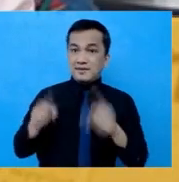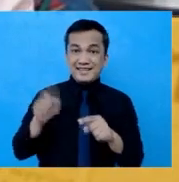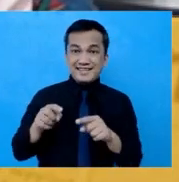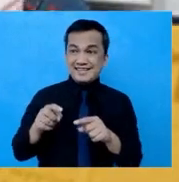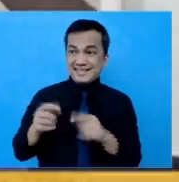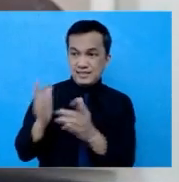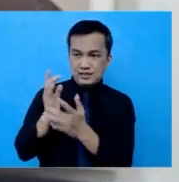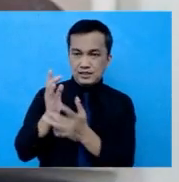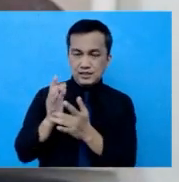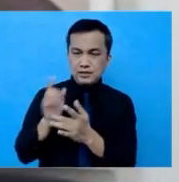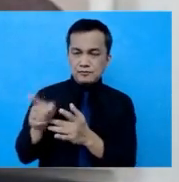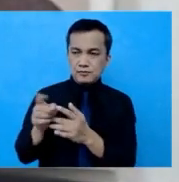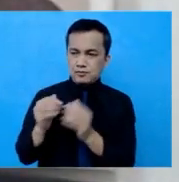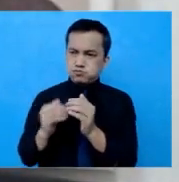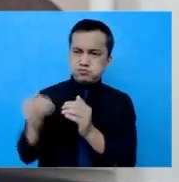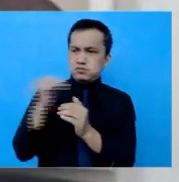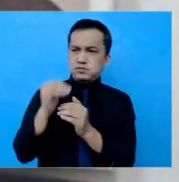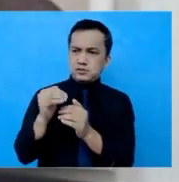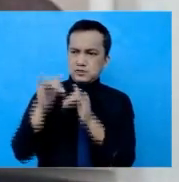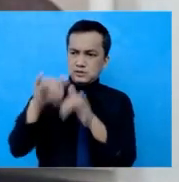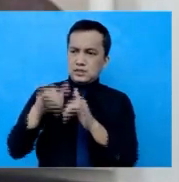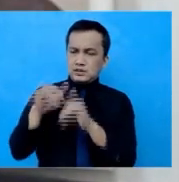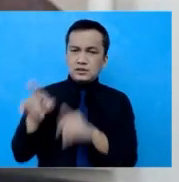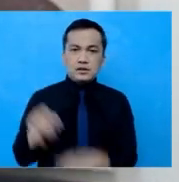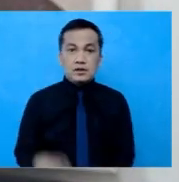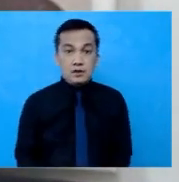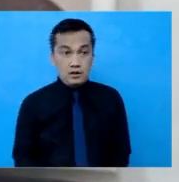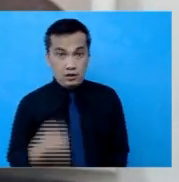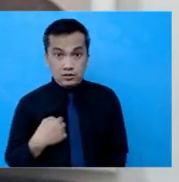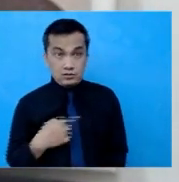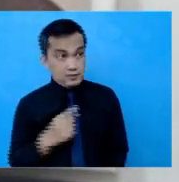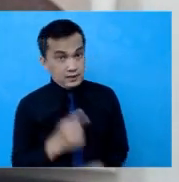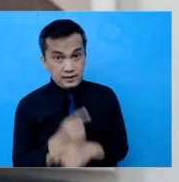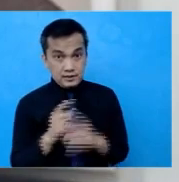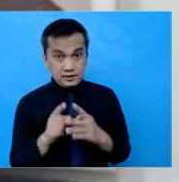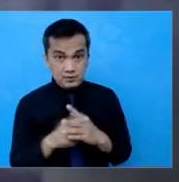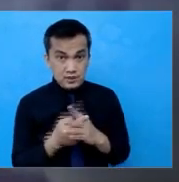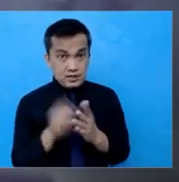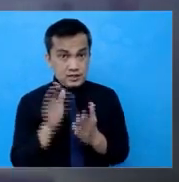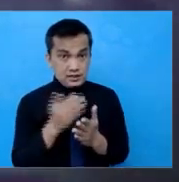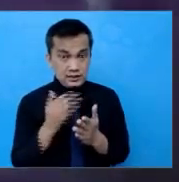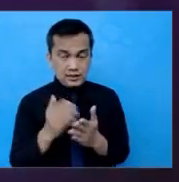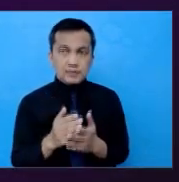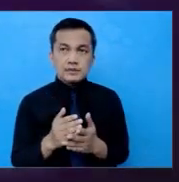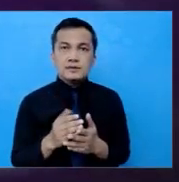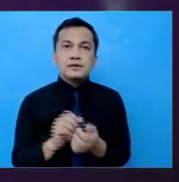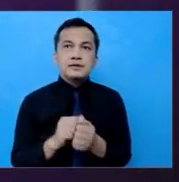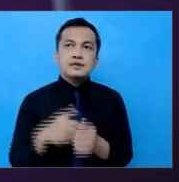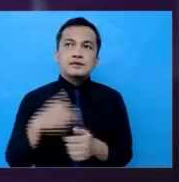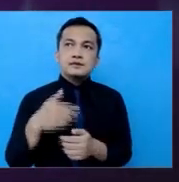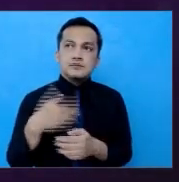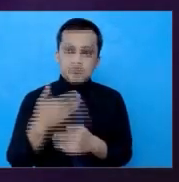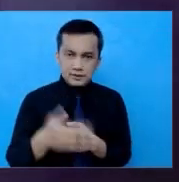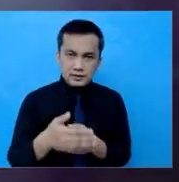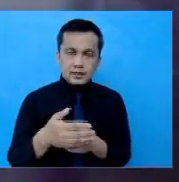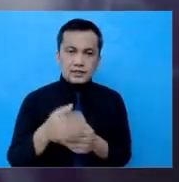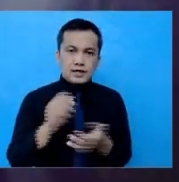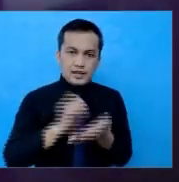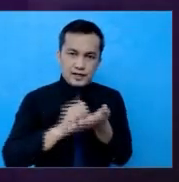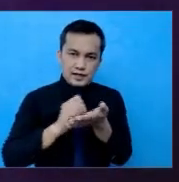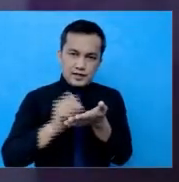Rey Valera? Nag-umpisa ako siyempre singer, di ba? Pagkatapos nakilala ko, naging songwriter.